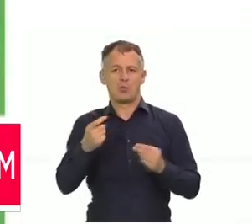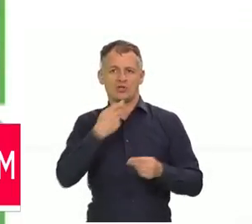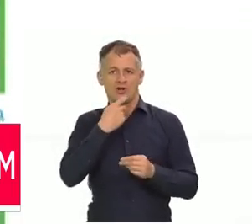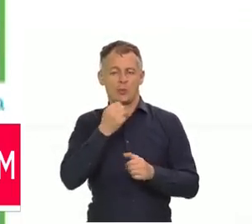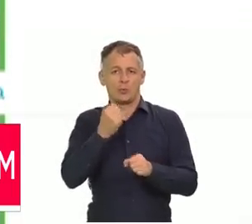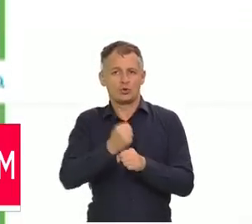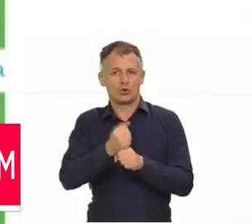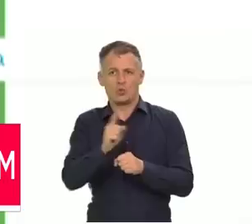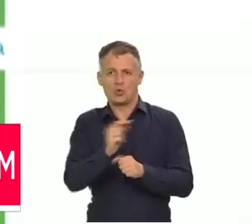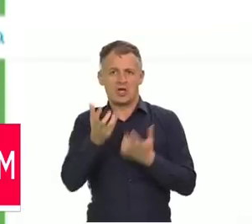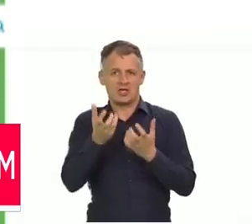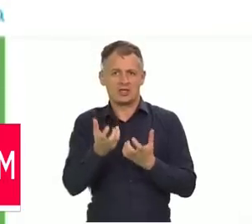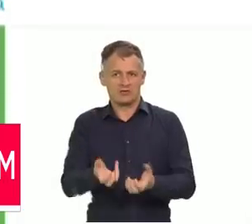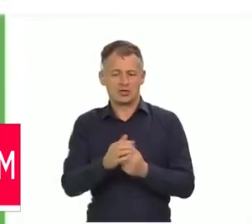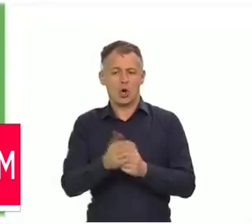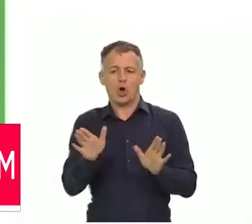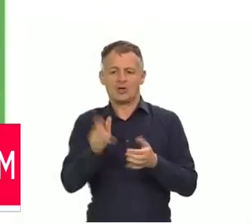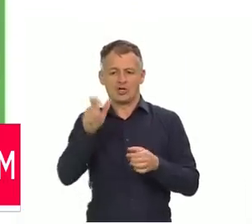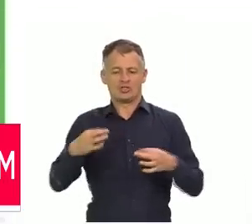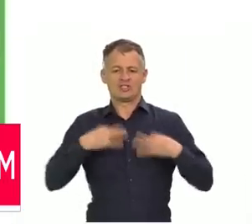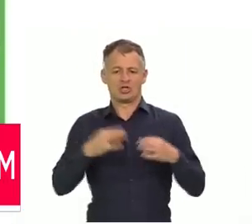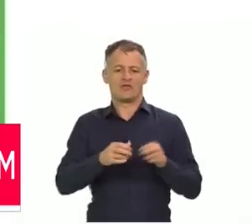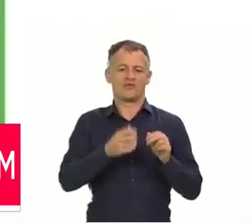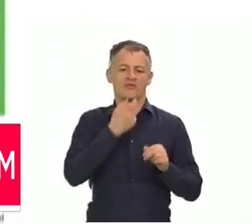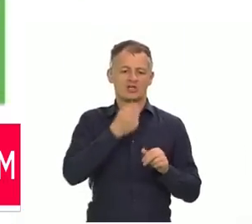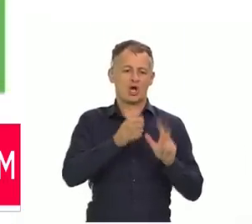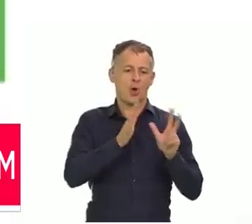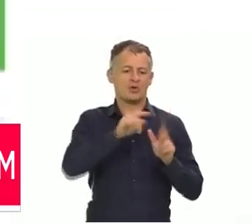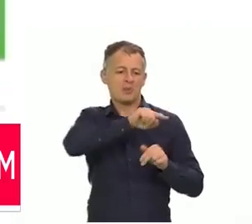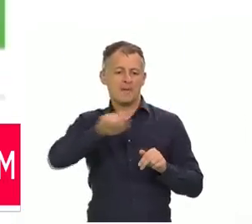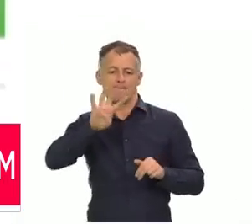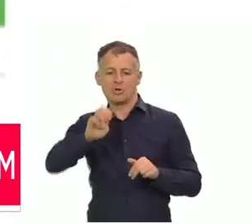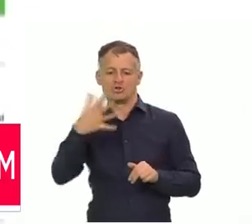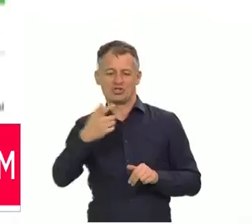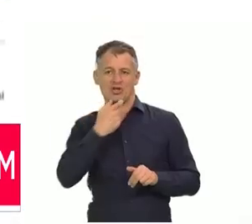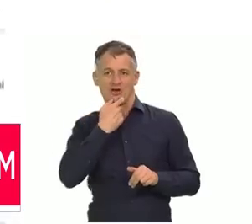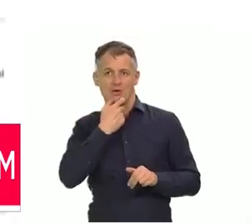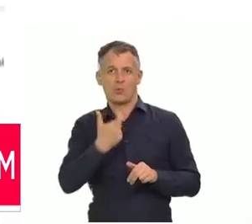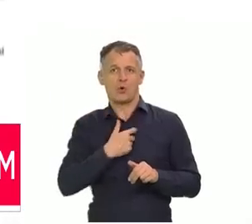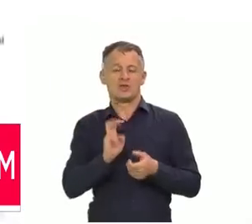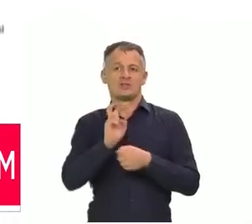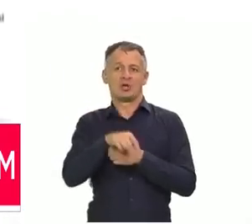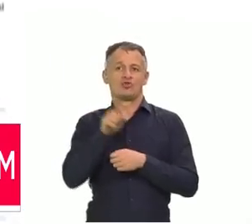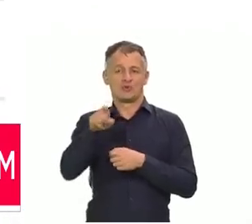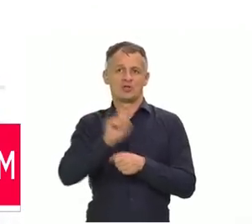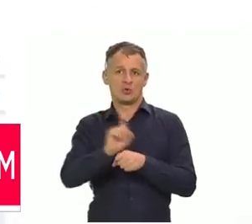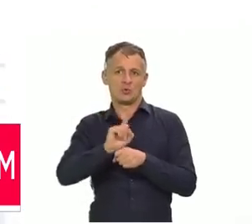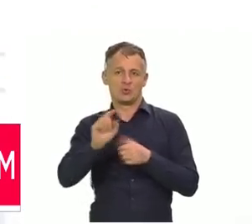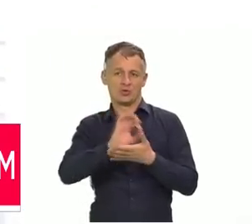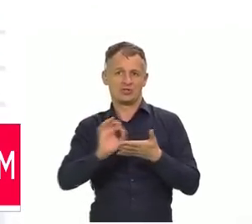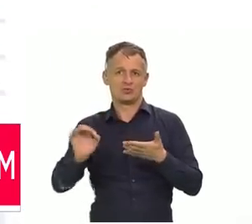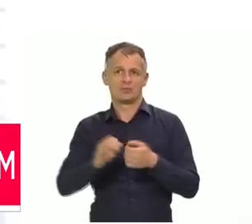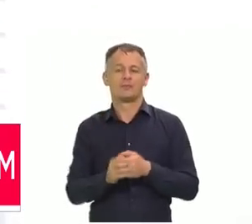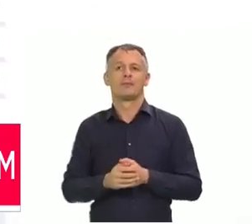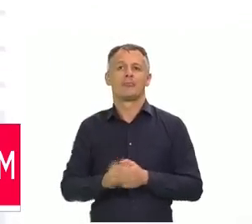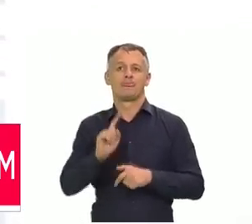dificilă. Orice persoană sănătoasă cu vârsta între 18 și 45 de ani se poate înscrie pe site-ul registrucelulestem.ro. După